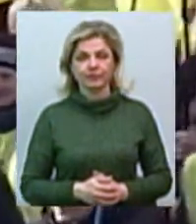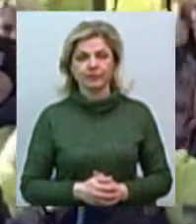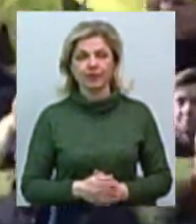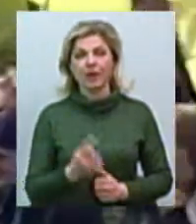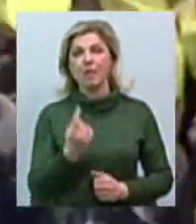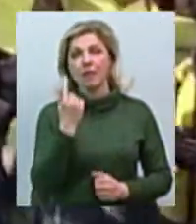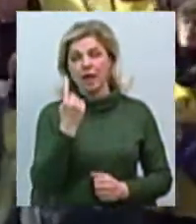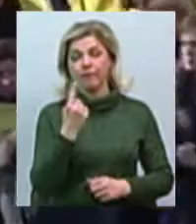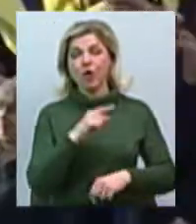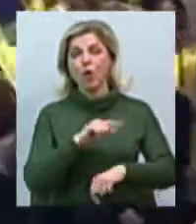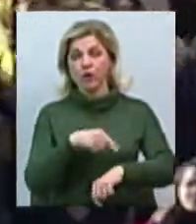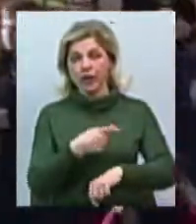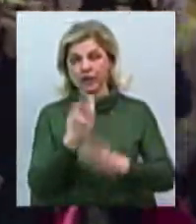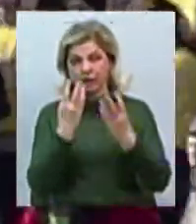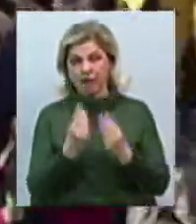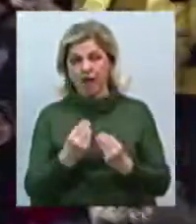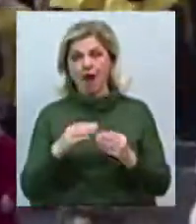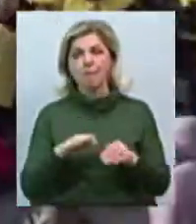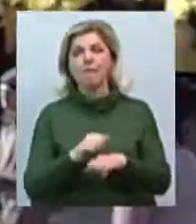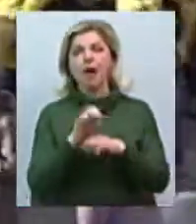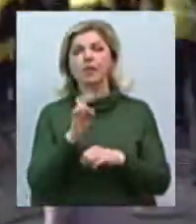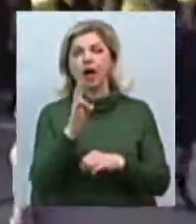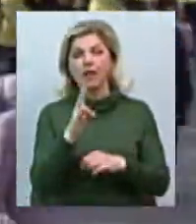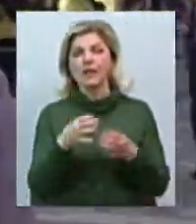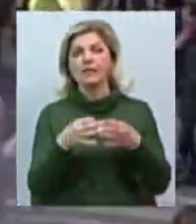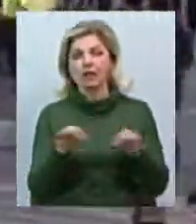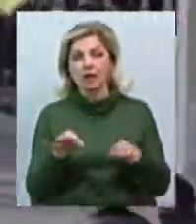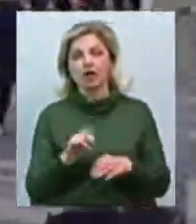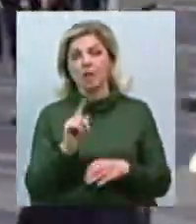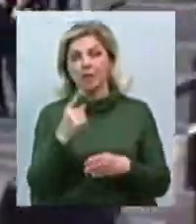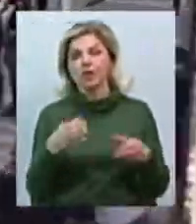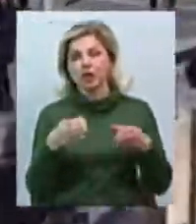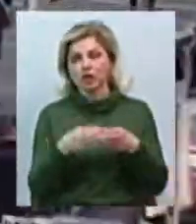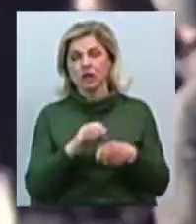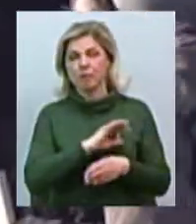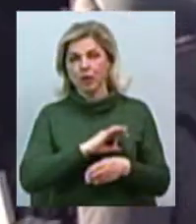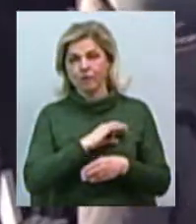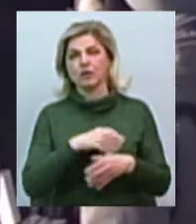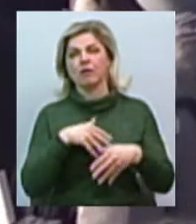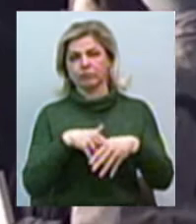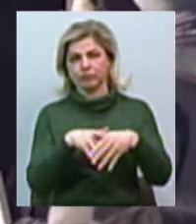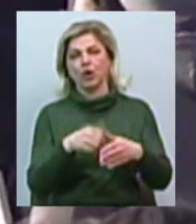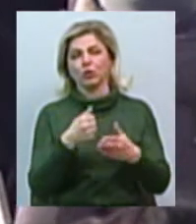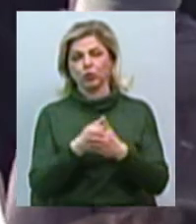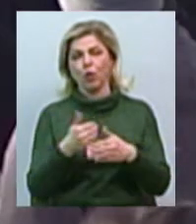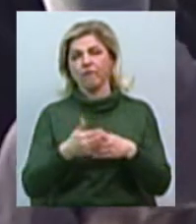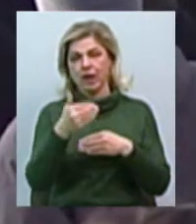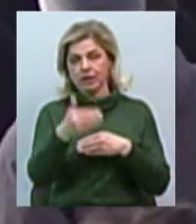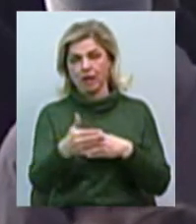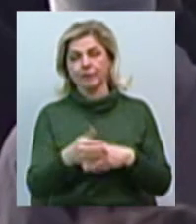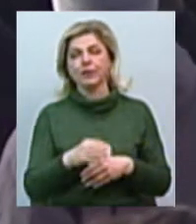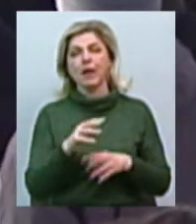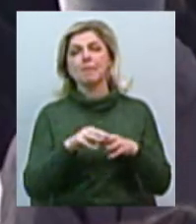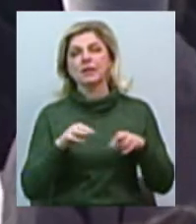Перша година дня. Майдан Незалежності. Члени профспілок з різних областей вирушають до урядового кварталу. Під стінами парламентського комітету